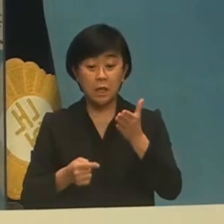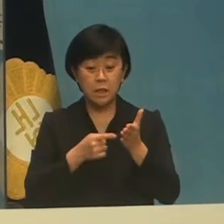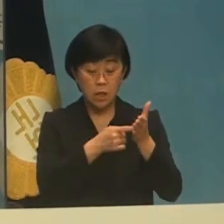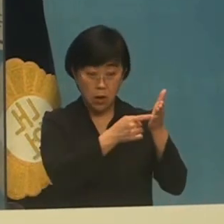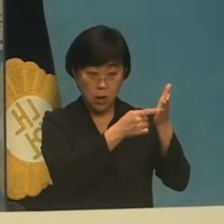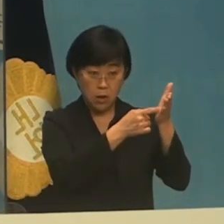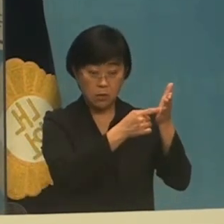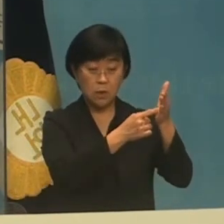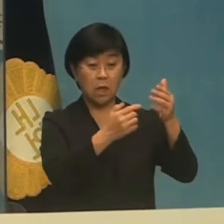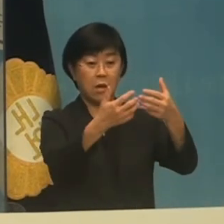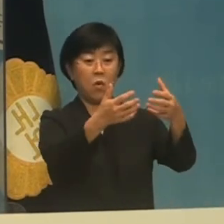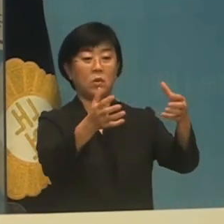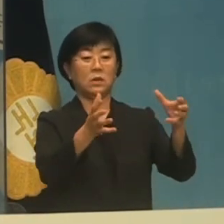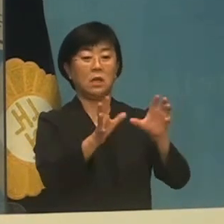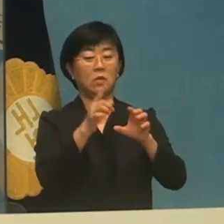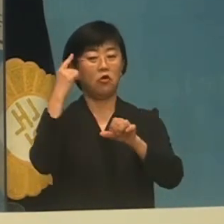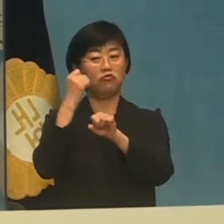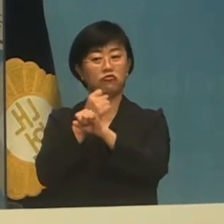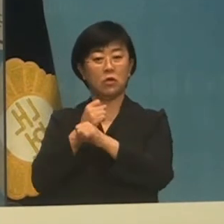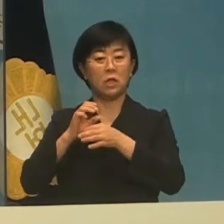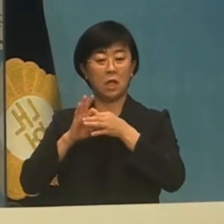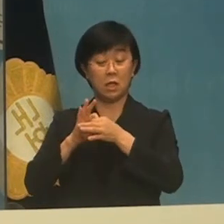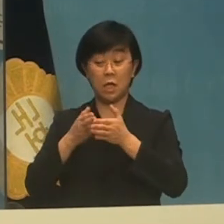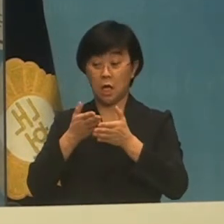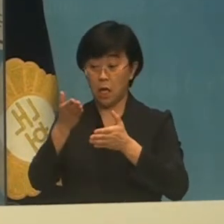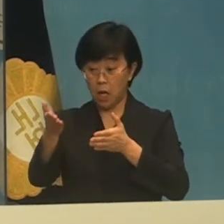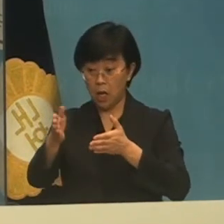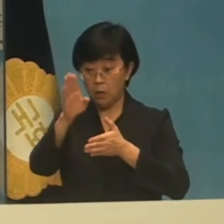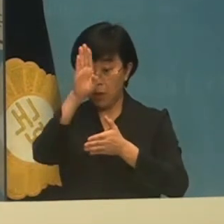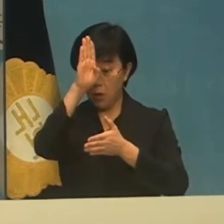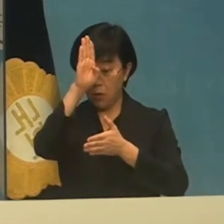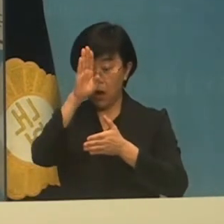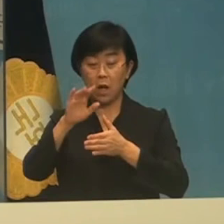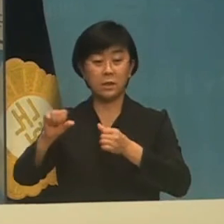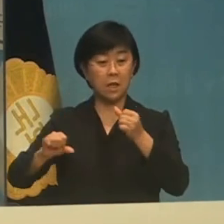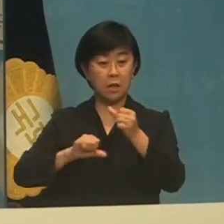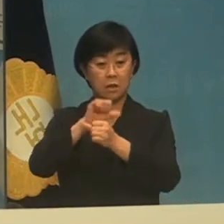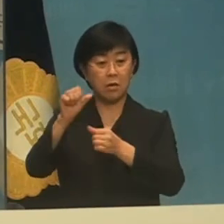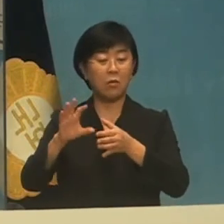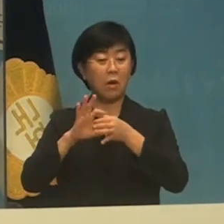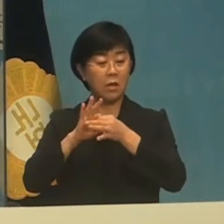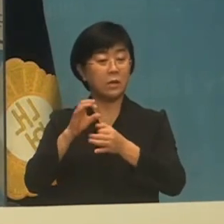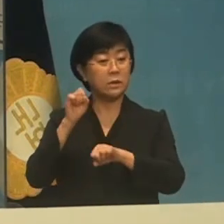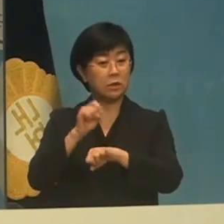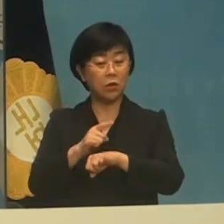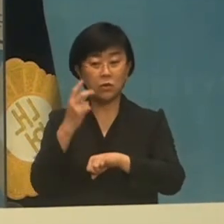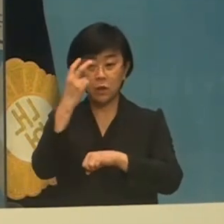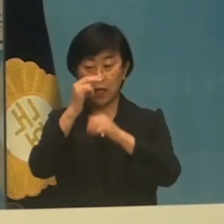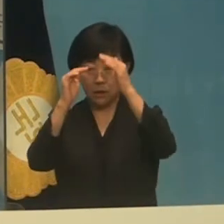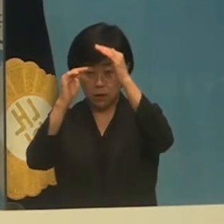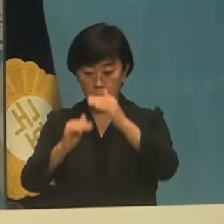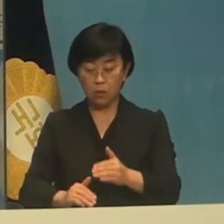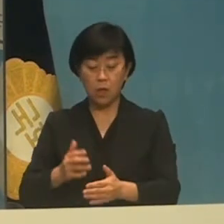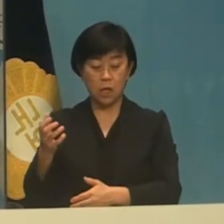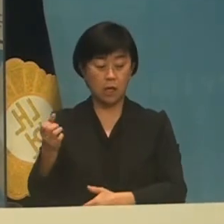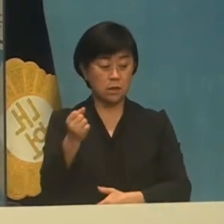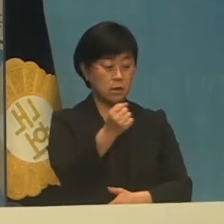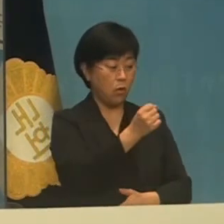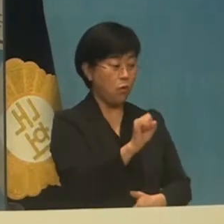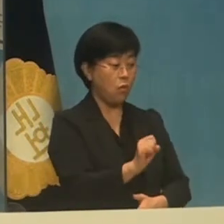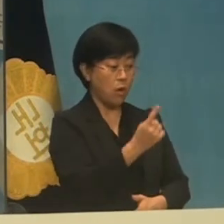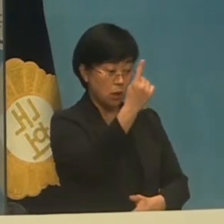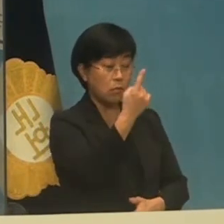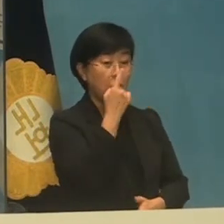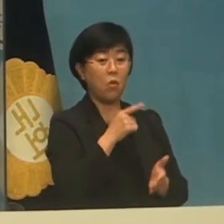공단은 산업안전보건연구원 등에 의해 질병과 작업환경의 관련성을 조사한 내용을 담아 역학조사